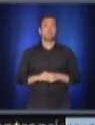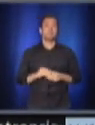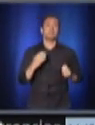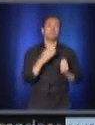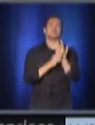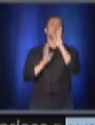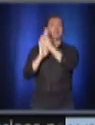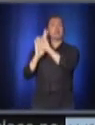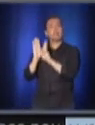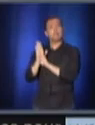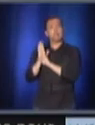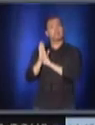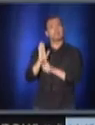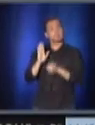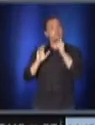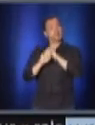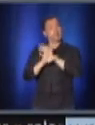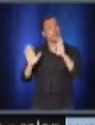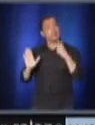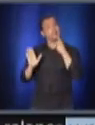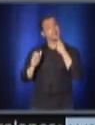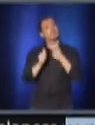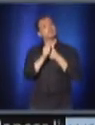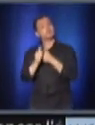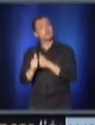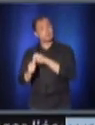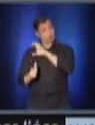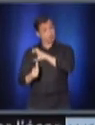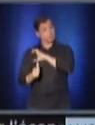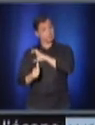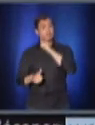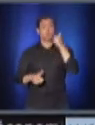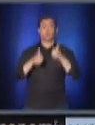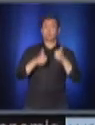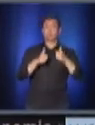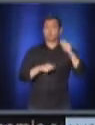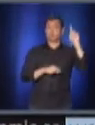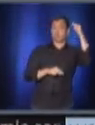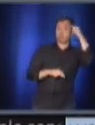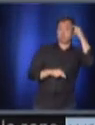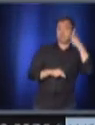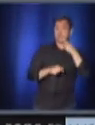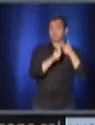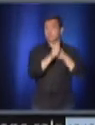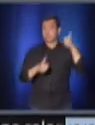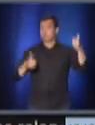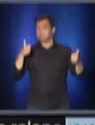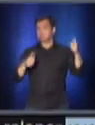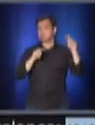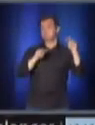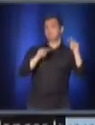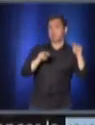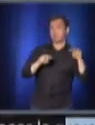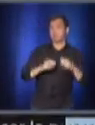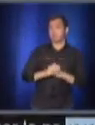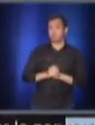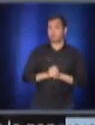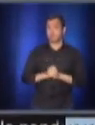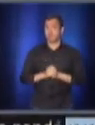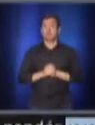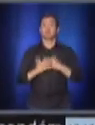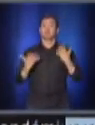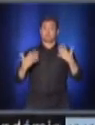directives ou ces directives plus claires? La police, les fonctionnaires? Qui en réalité Mais sur le terrain? En fait, si vous me permettez, là, c'est exactement ce